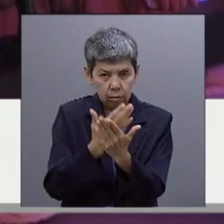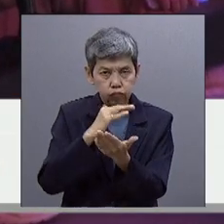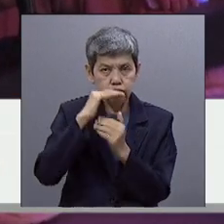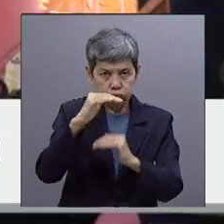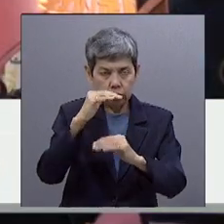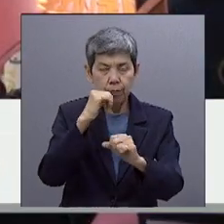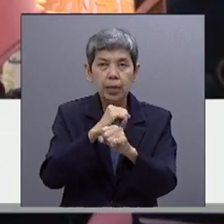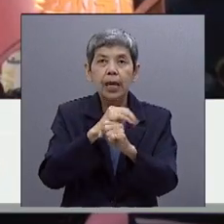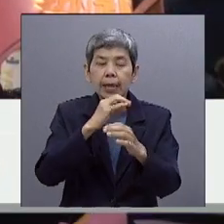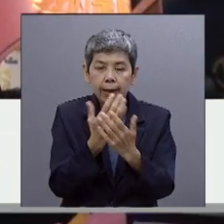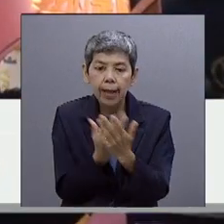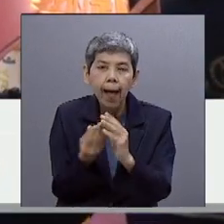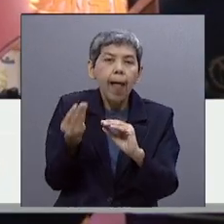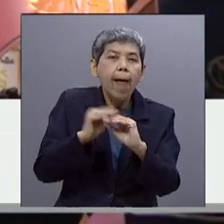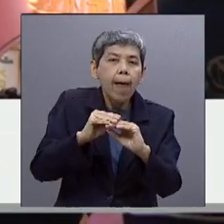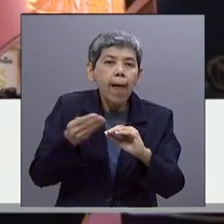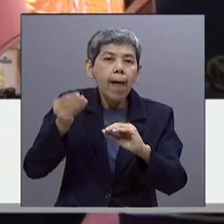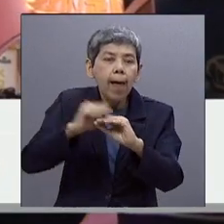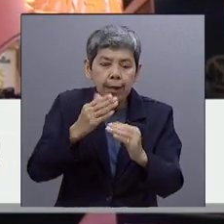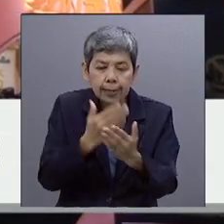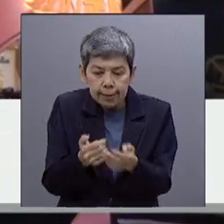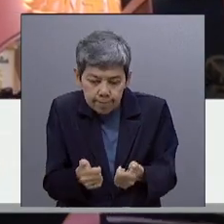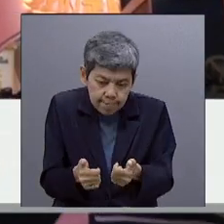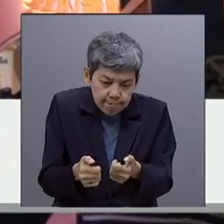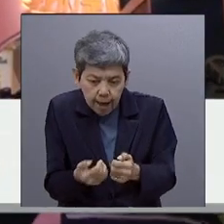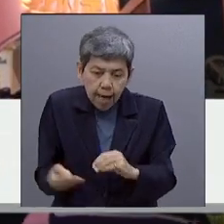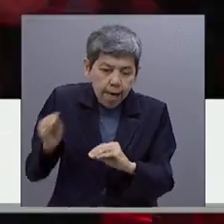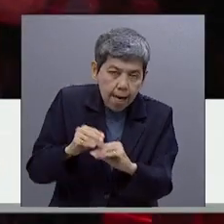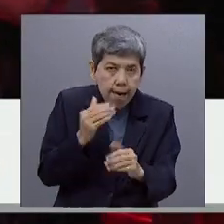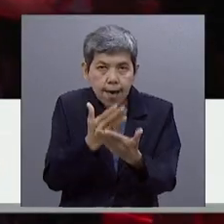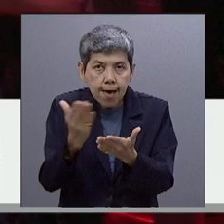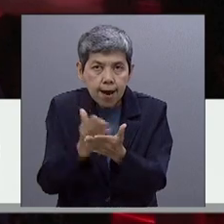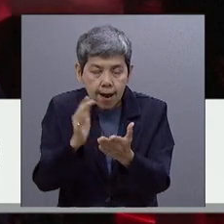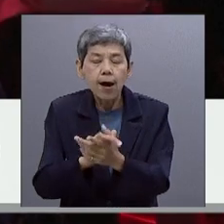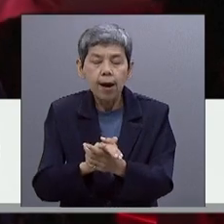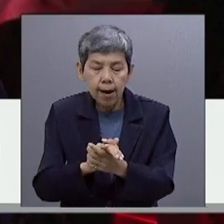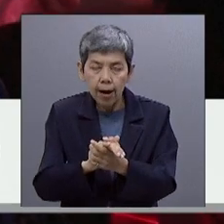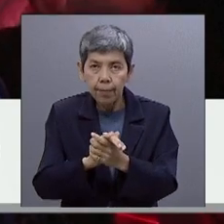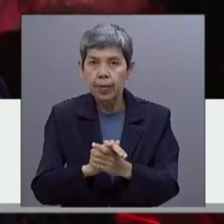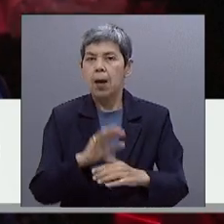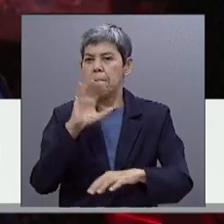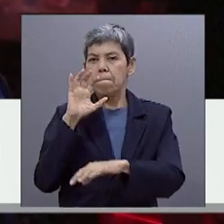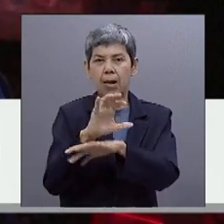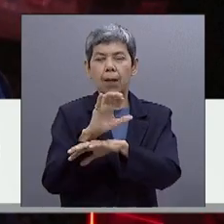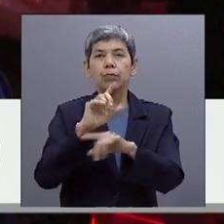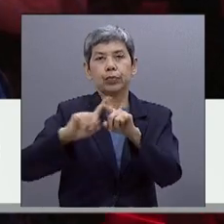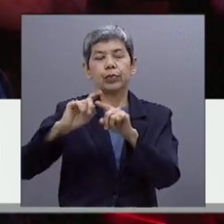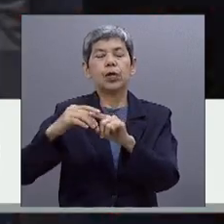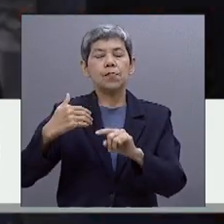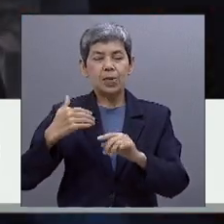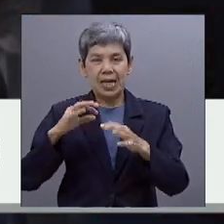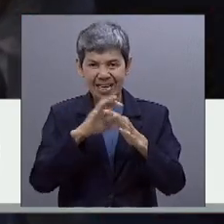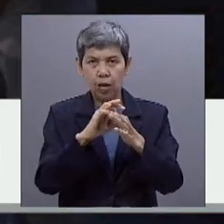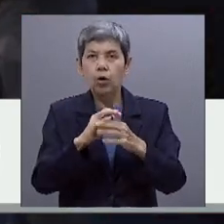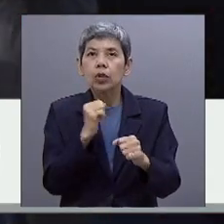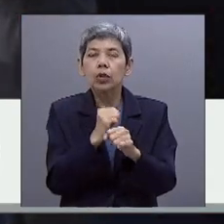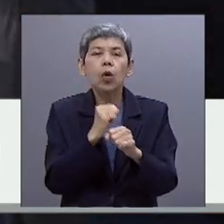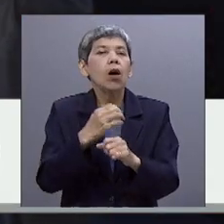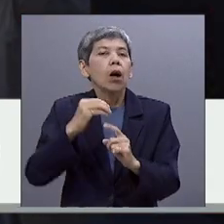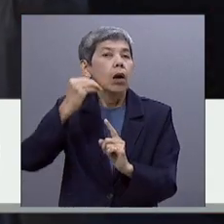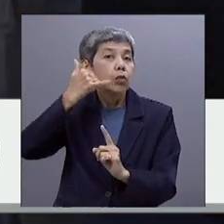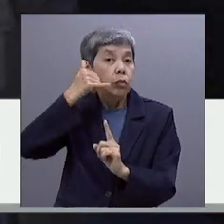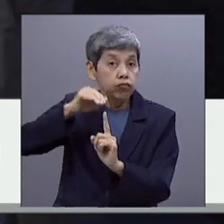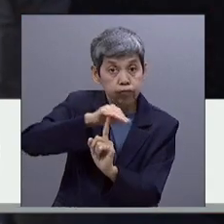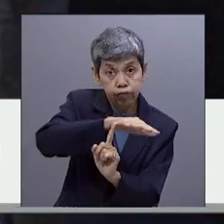จะใช้เติมเกมหรือว่าซื้ออุปกรณ์เสริมในเกมด้วยในขณะเดียวกันก็บังคับให้ทุกภาคส่วนที่เกี่ยวข้องกับธุรกิจโทรคมนาคม